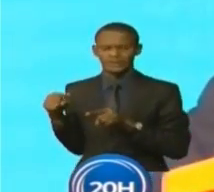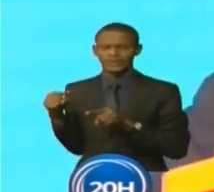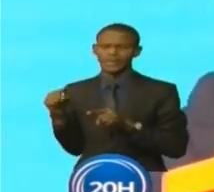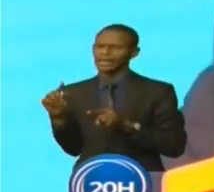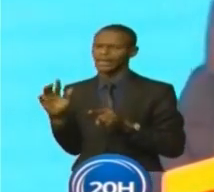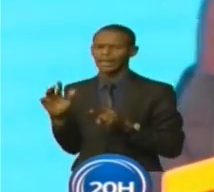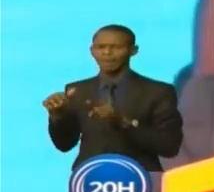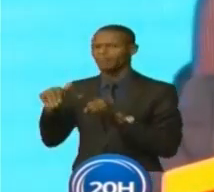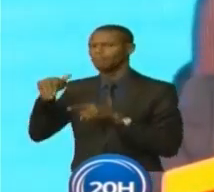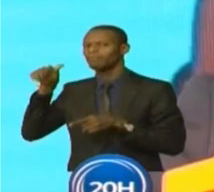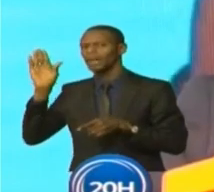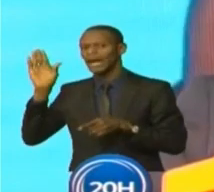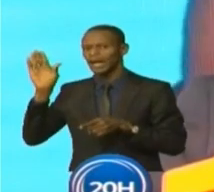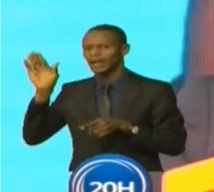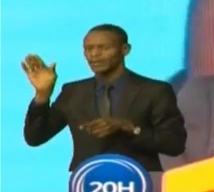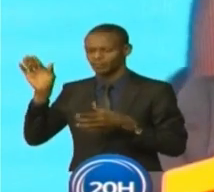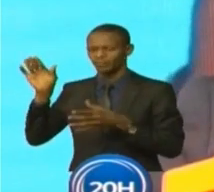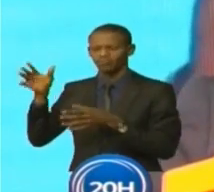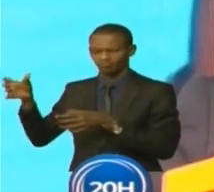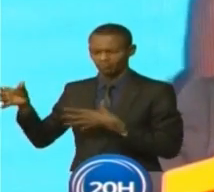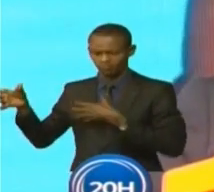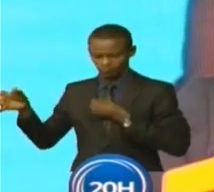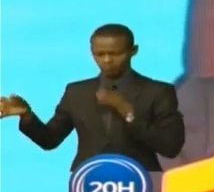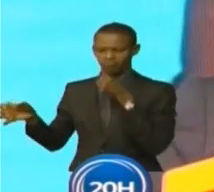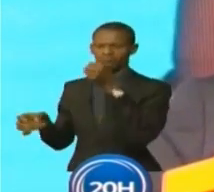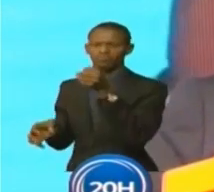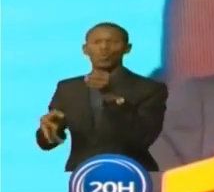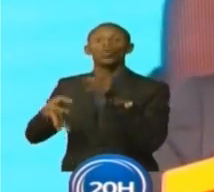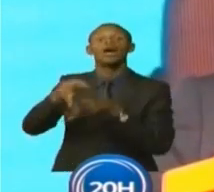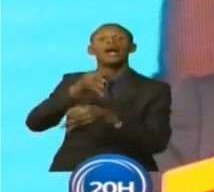a, non seulement au secteur